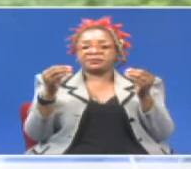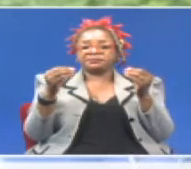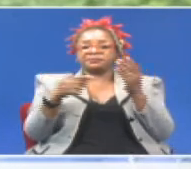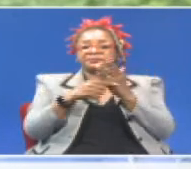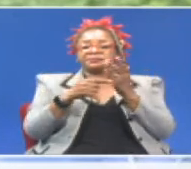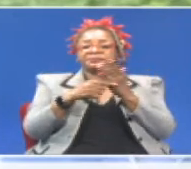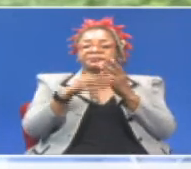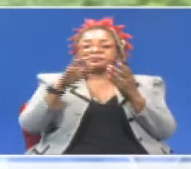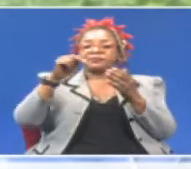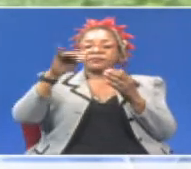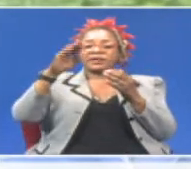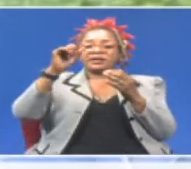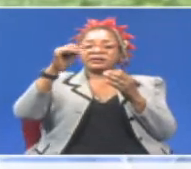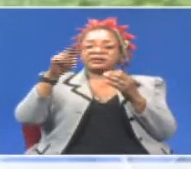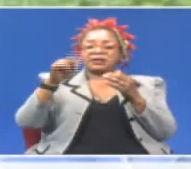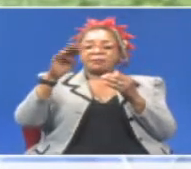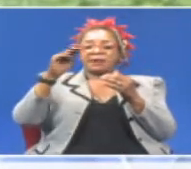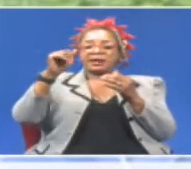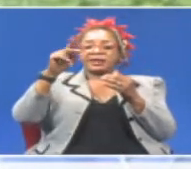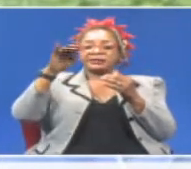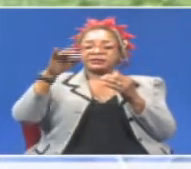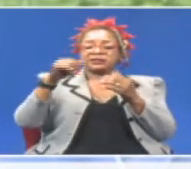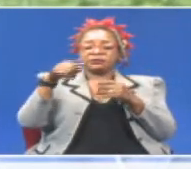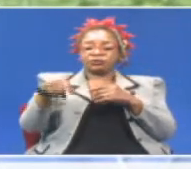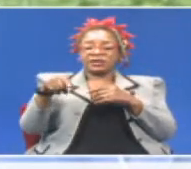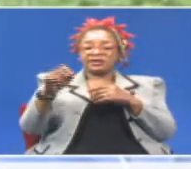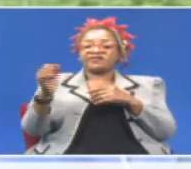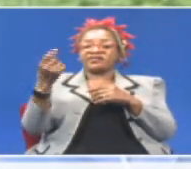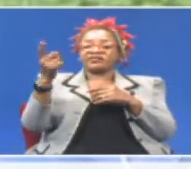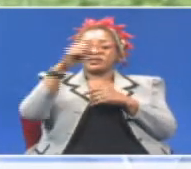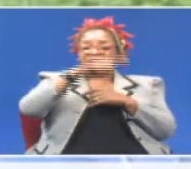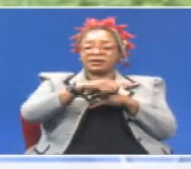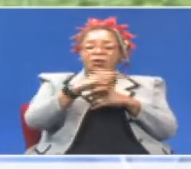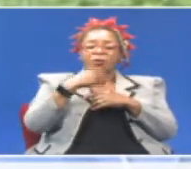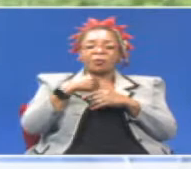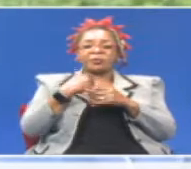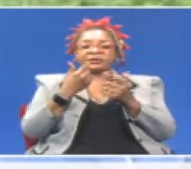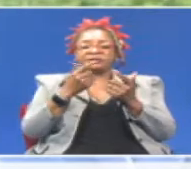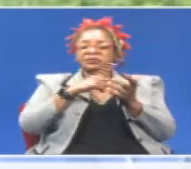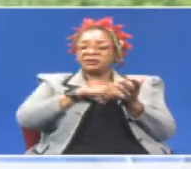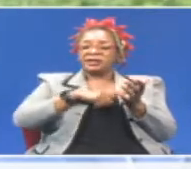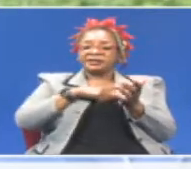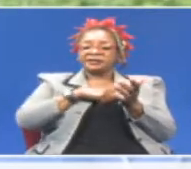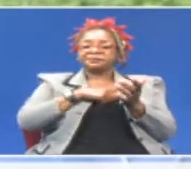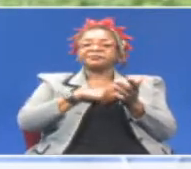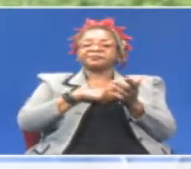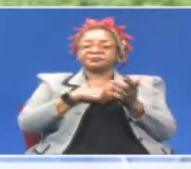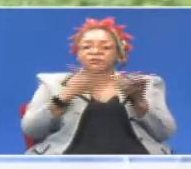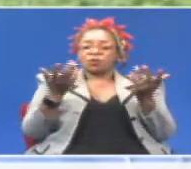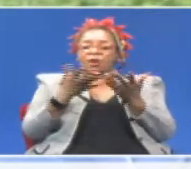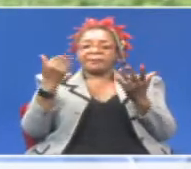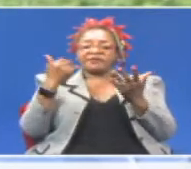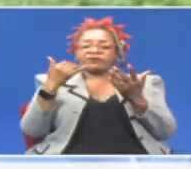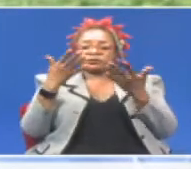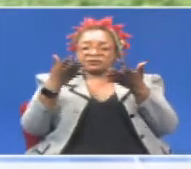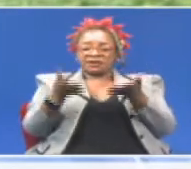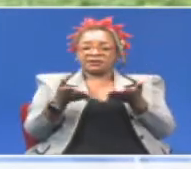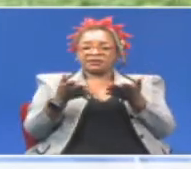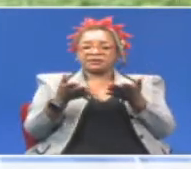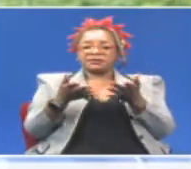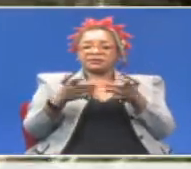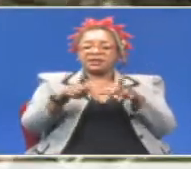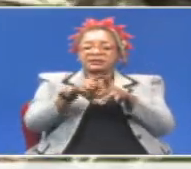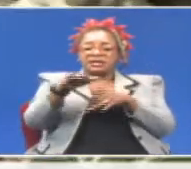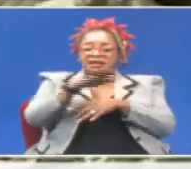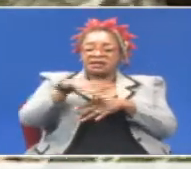ya McKenzie. Na kwa leo ni siku ya tano tumefanikiwa kuja mahali walikuwa wamecamp kama maeneo